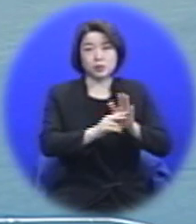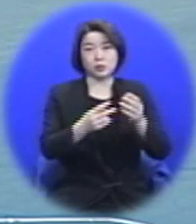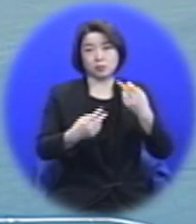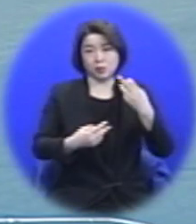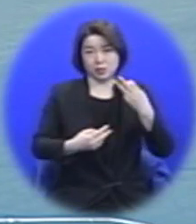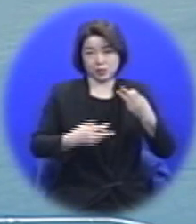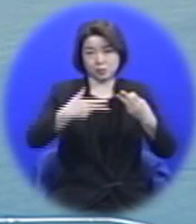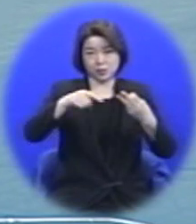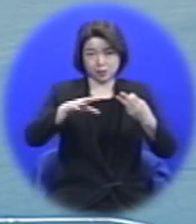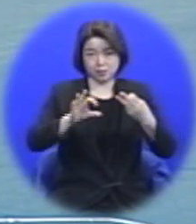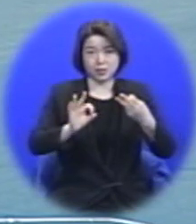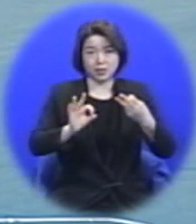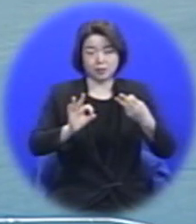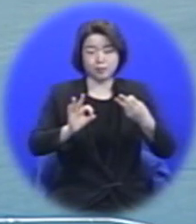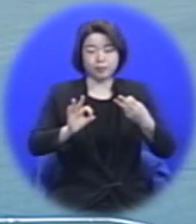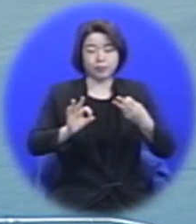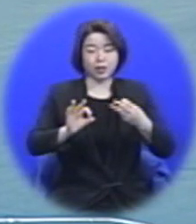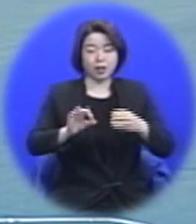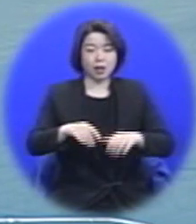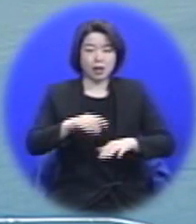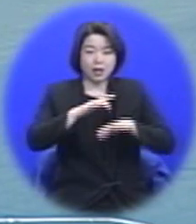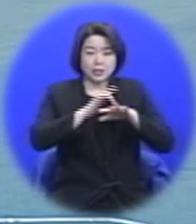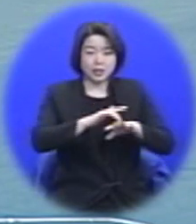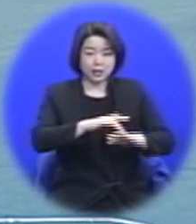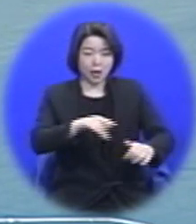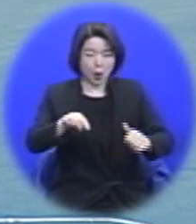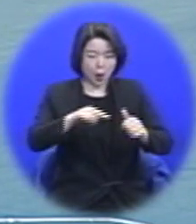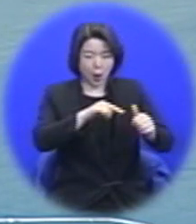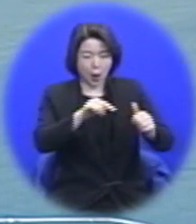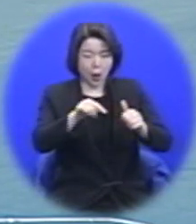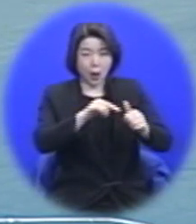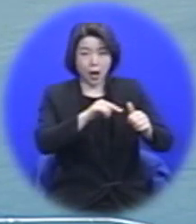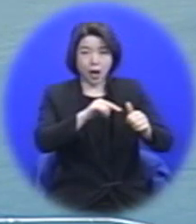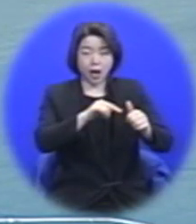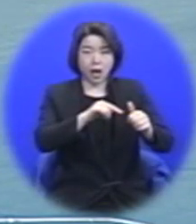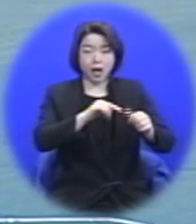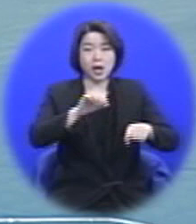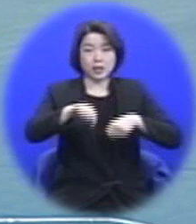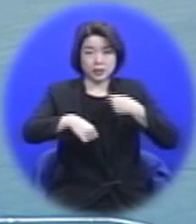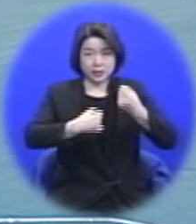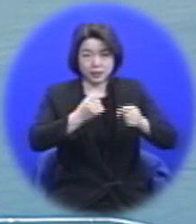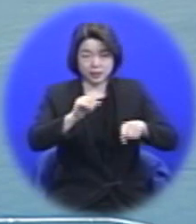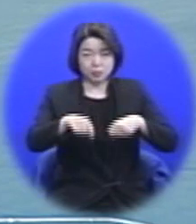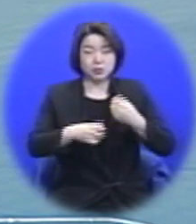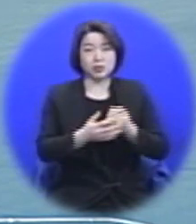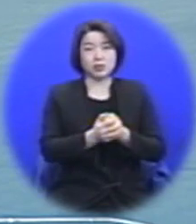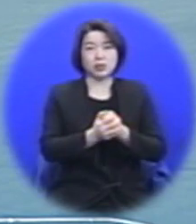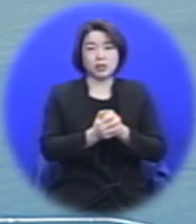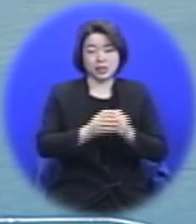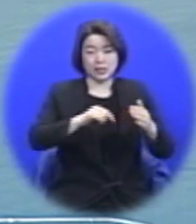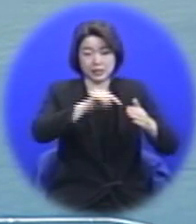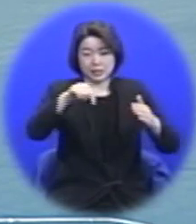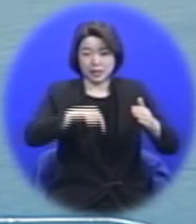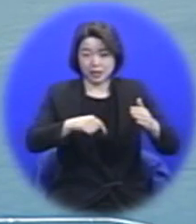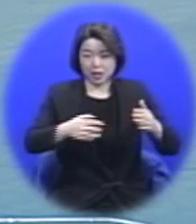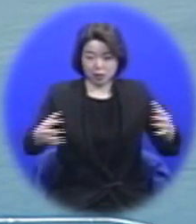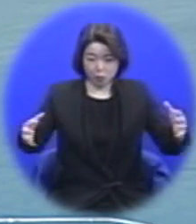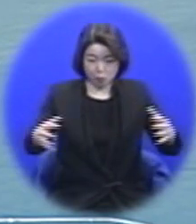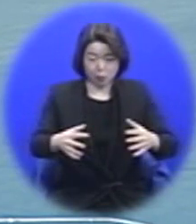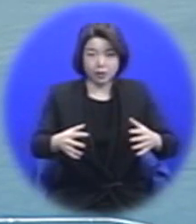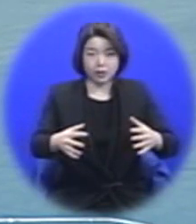조종을 받고 있는 짐승이 자기 사람들, 자기 세력에 들어와 있는 사람들의